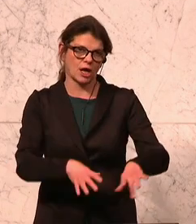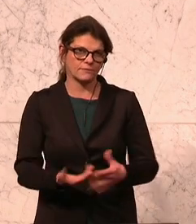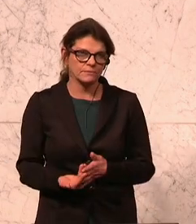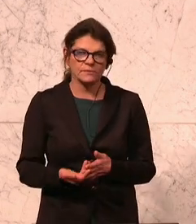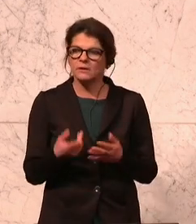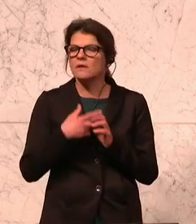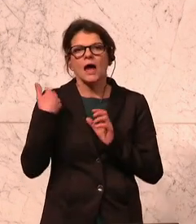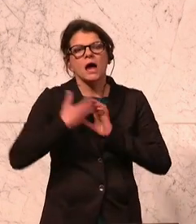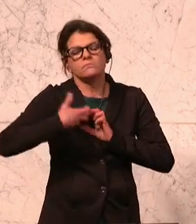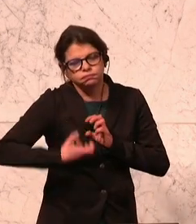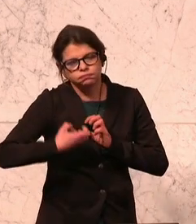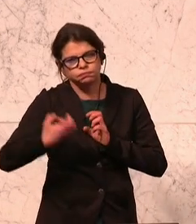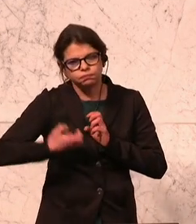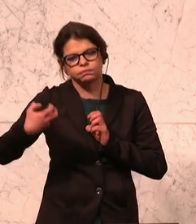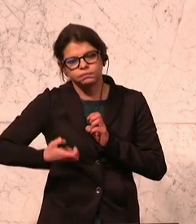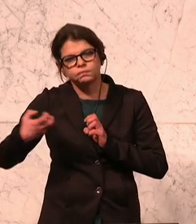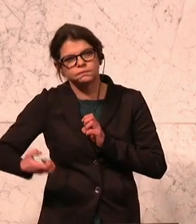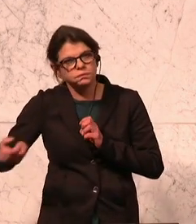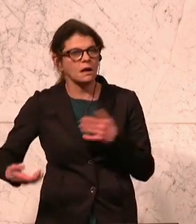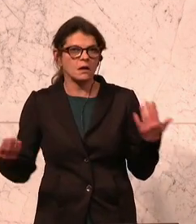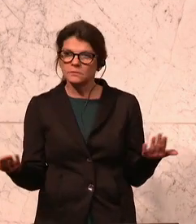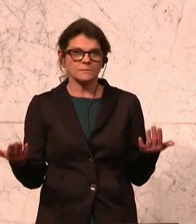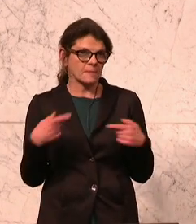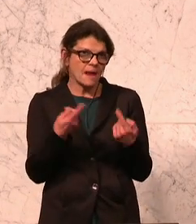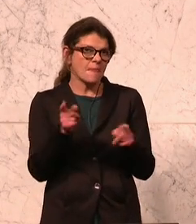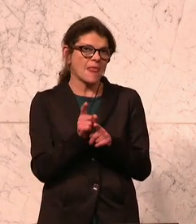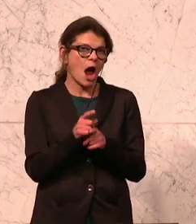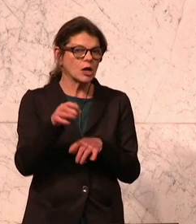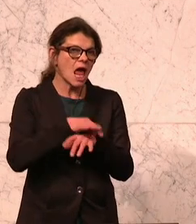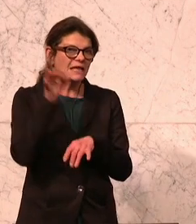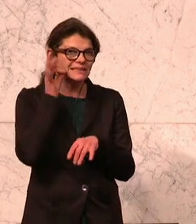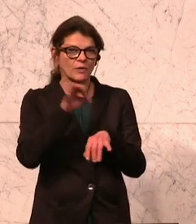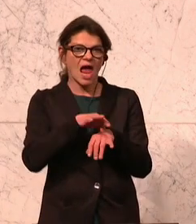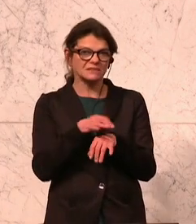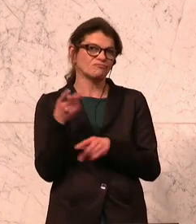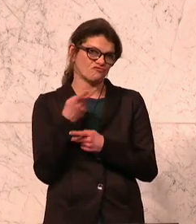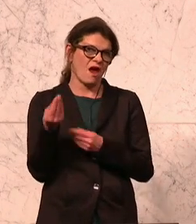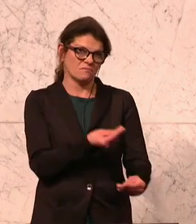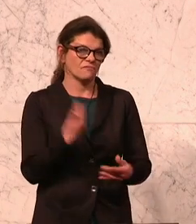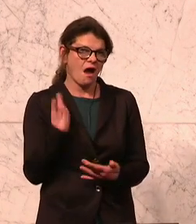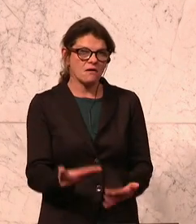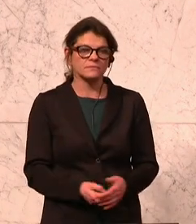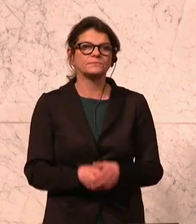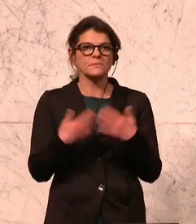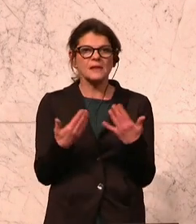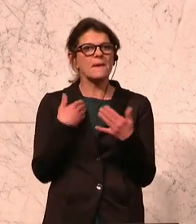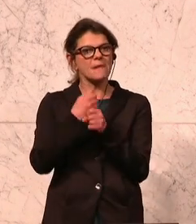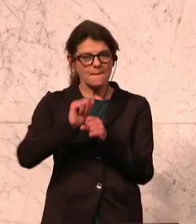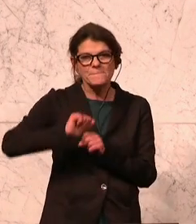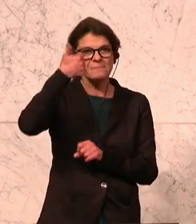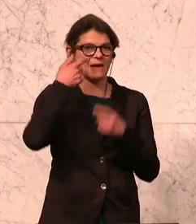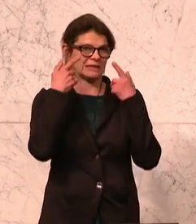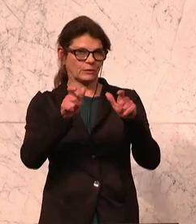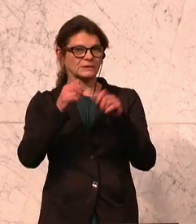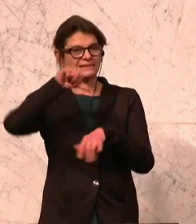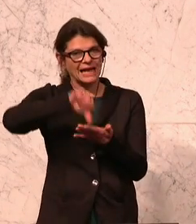zu endlosen Verzögerungen geführt haben, die nicht zuletzt auch den Ärztinnen und Ärzten geschadet haben. Wir bauen